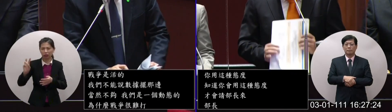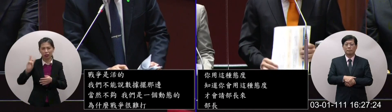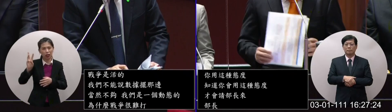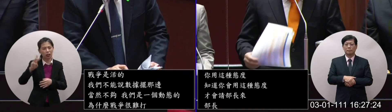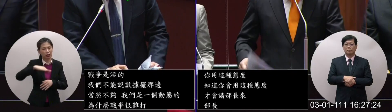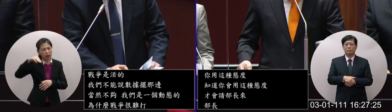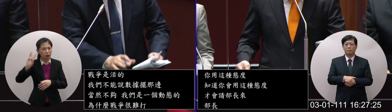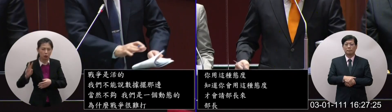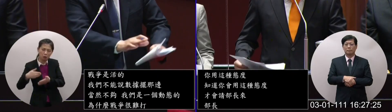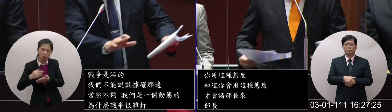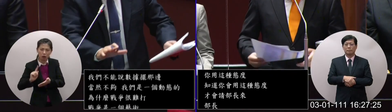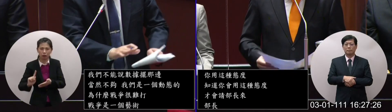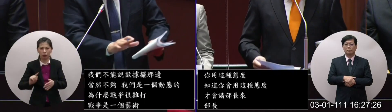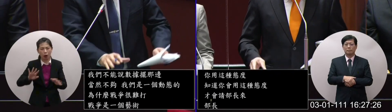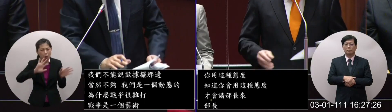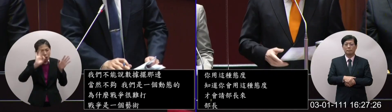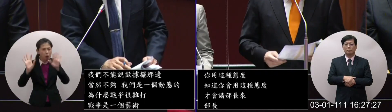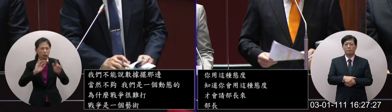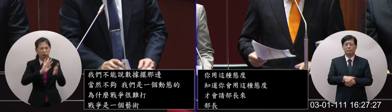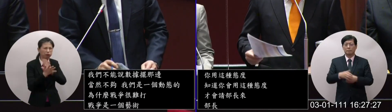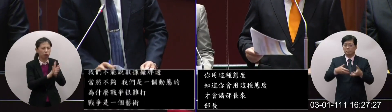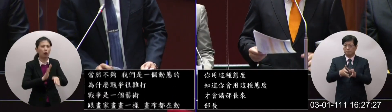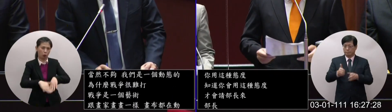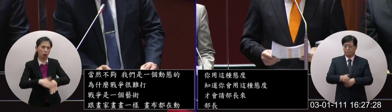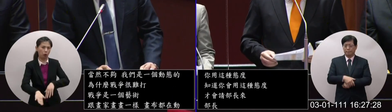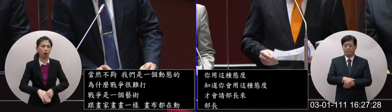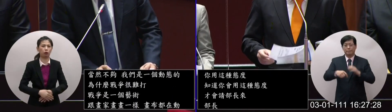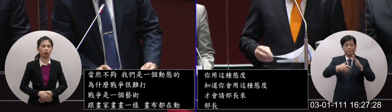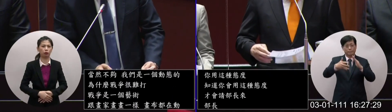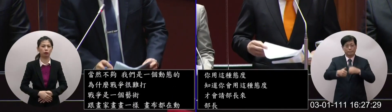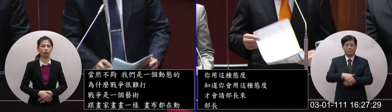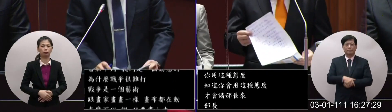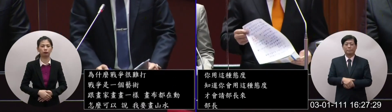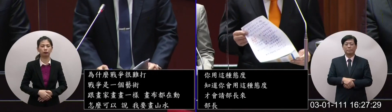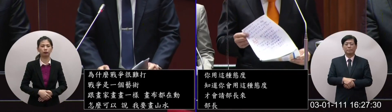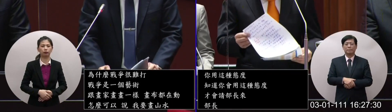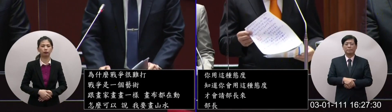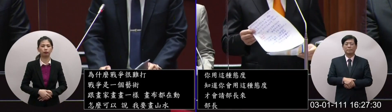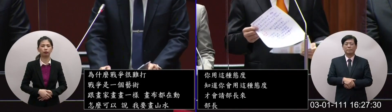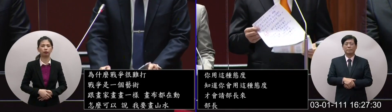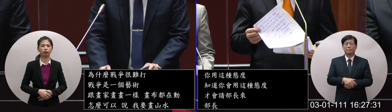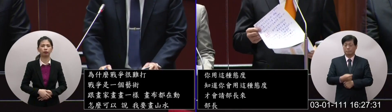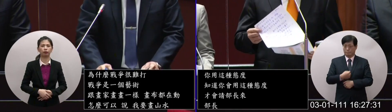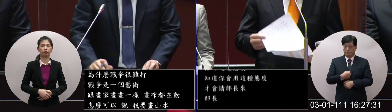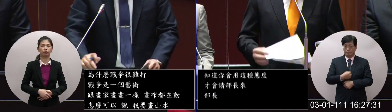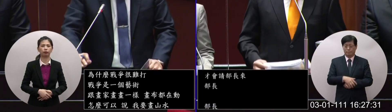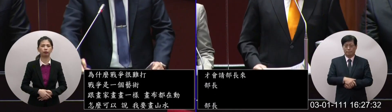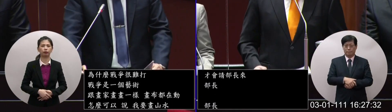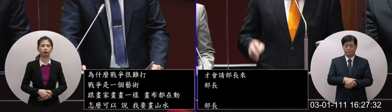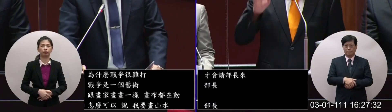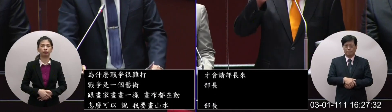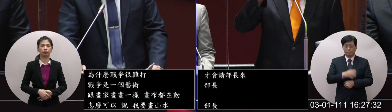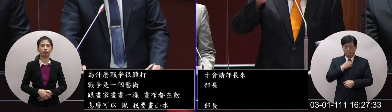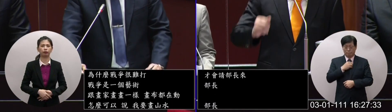幅什么呢？它会因时而变。 院长，本席看